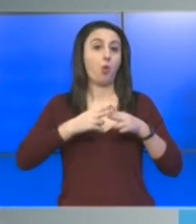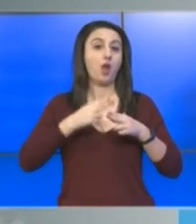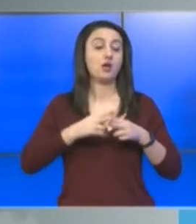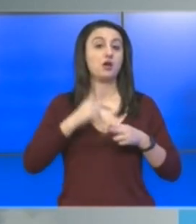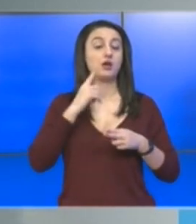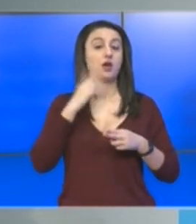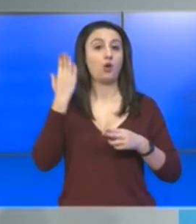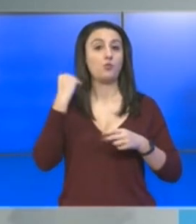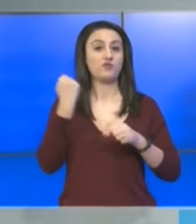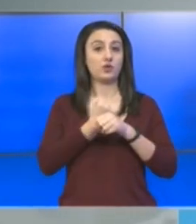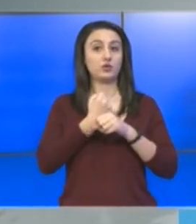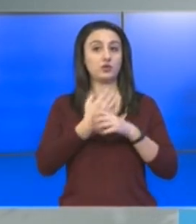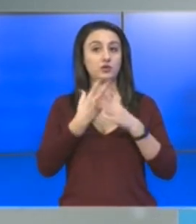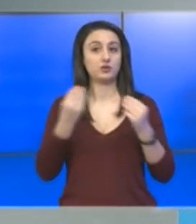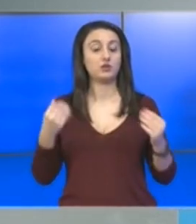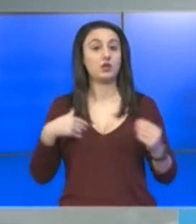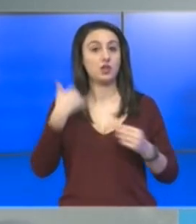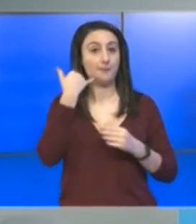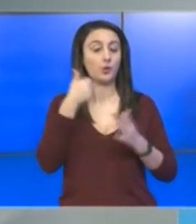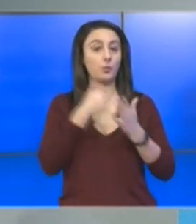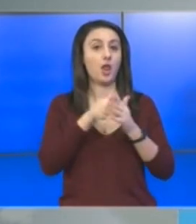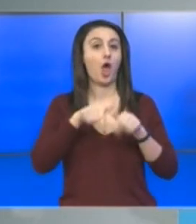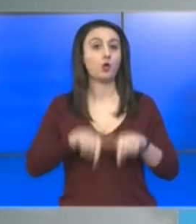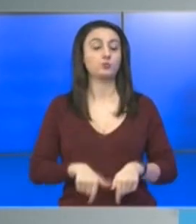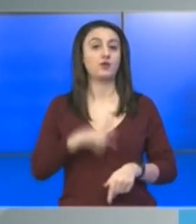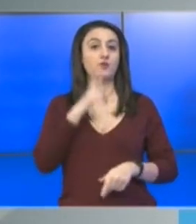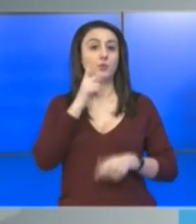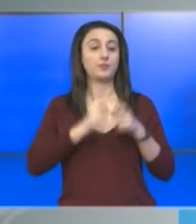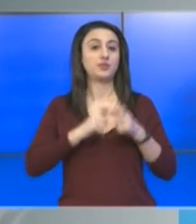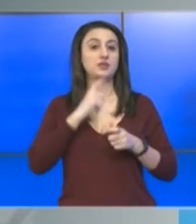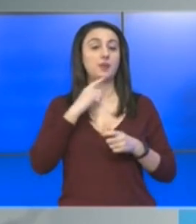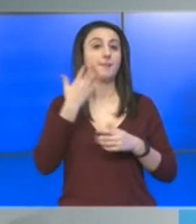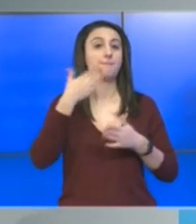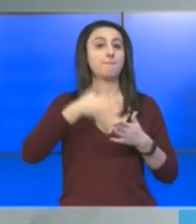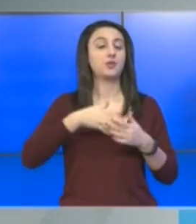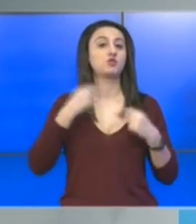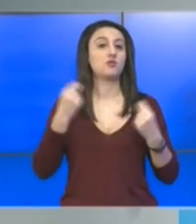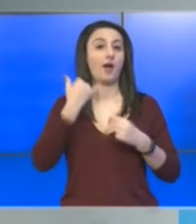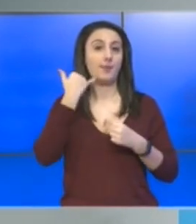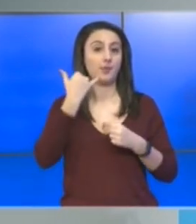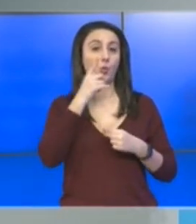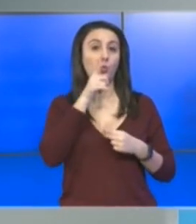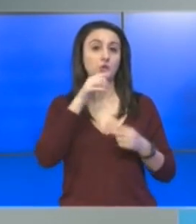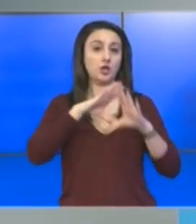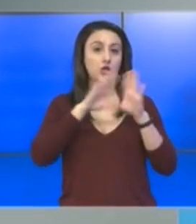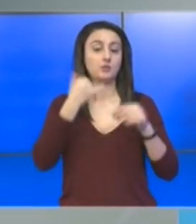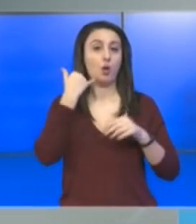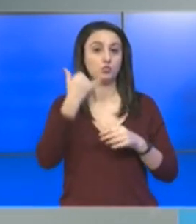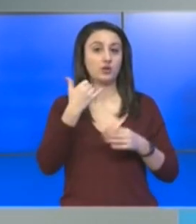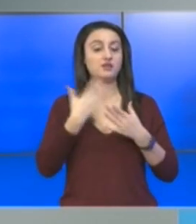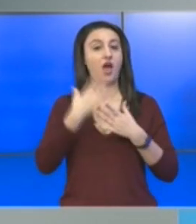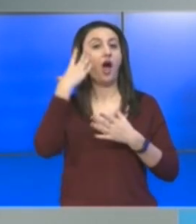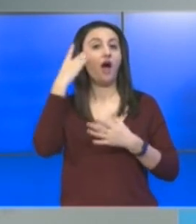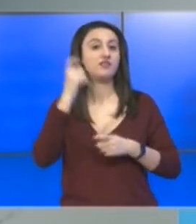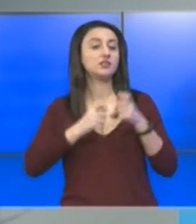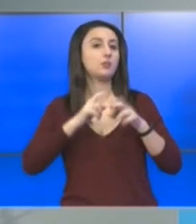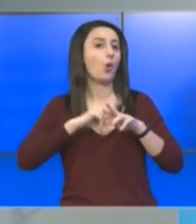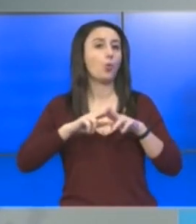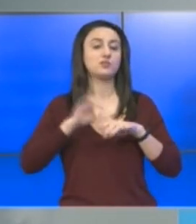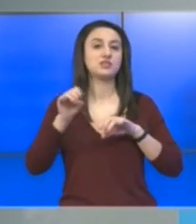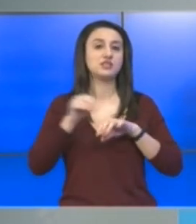fost făcute mai multe apeluri până în aceste momente, vorbim totuși de câteva mii, în care românii au sunat să afle detalii despre cum se